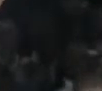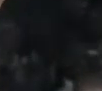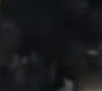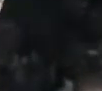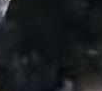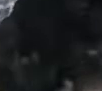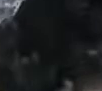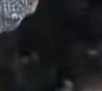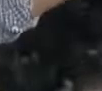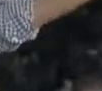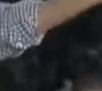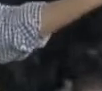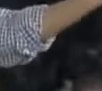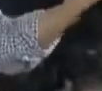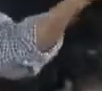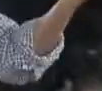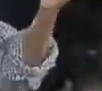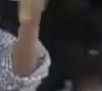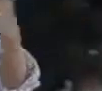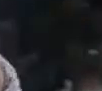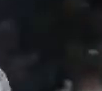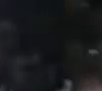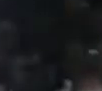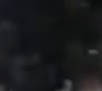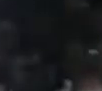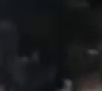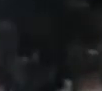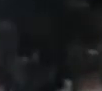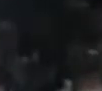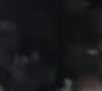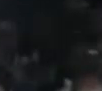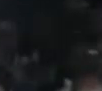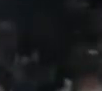niba ari amaradiyo kumva ayo hakurya y'umupaka